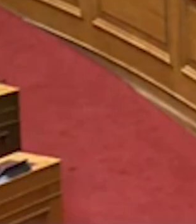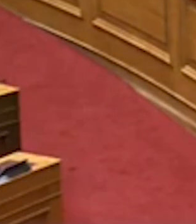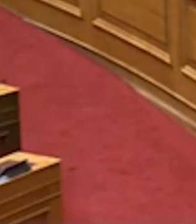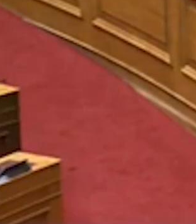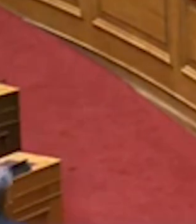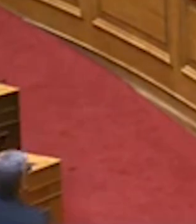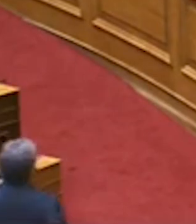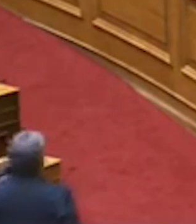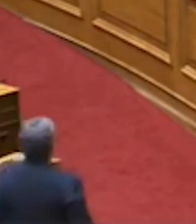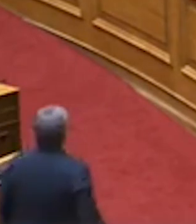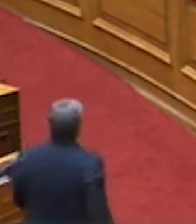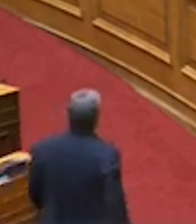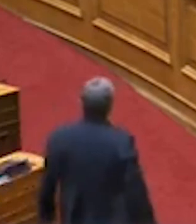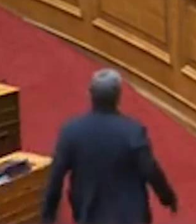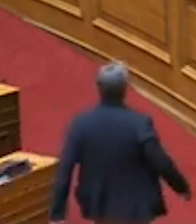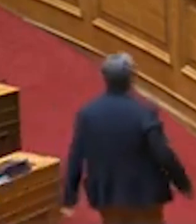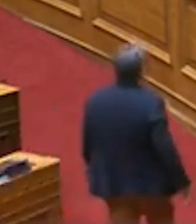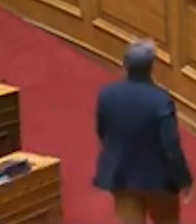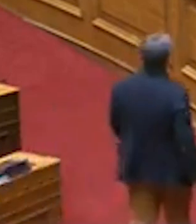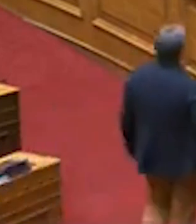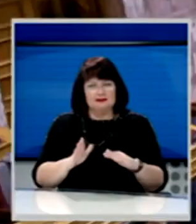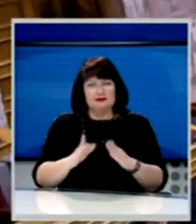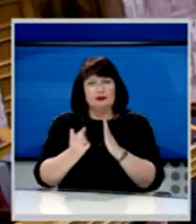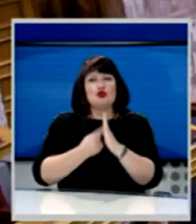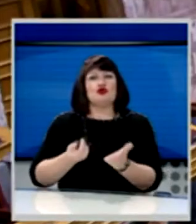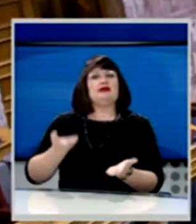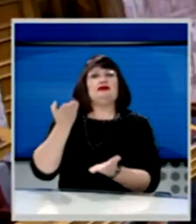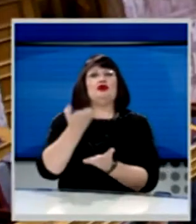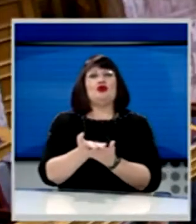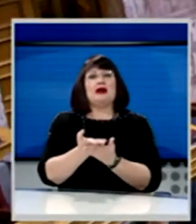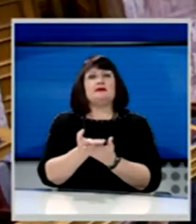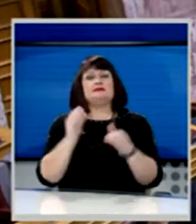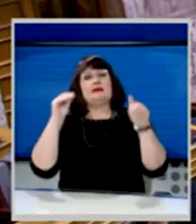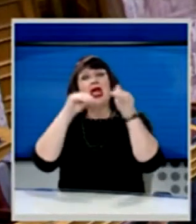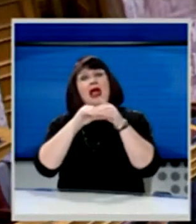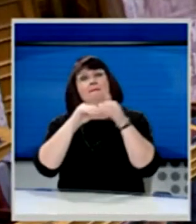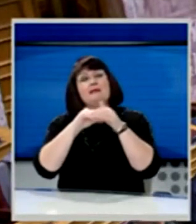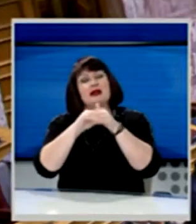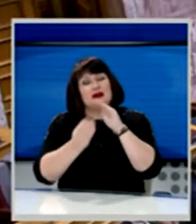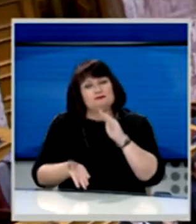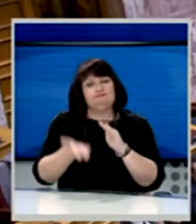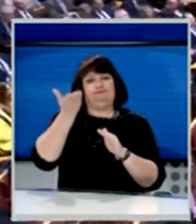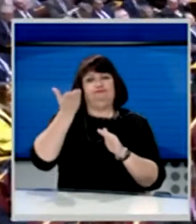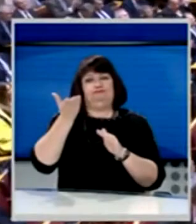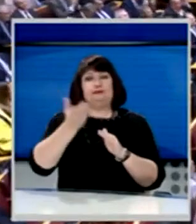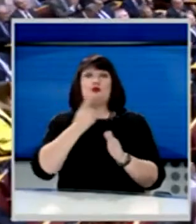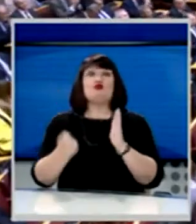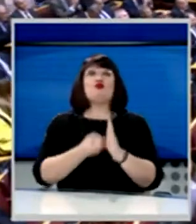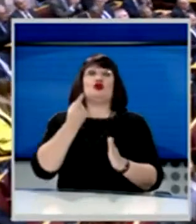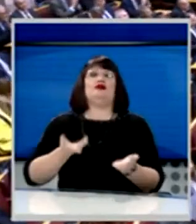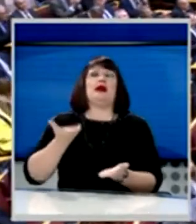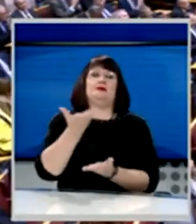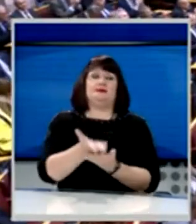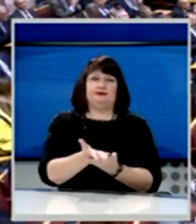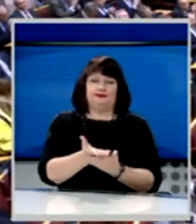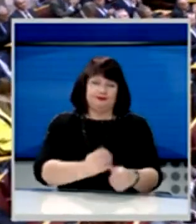να συζητήσουμε, να αναλύσουμε ή να περιγράψουμε μια διαδρομή. Κατά τη διάρκεια της πρόσφατης συζήτησης για τον προϋπολογισμό στη Βουλή, ο